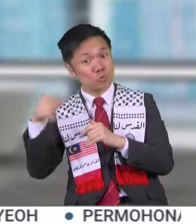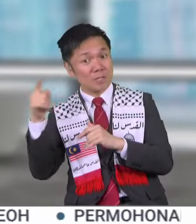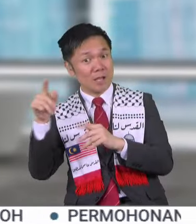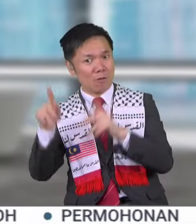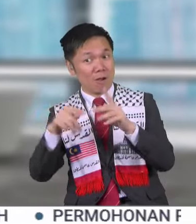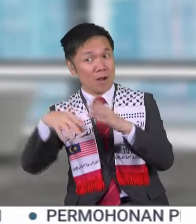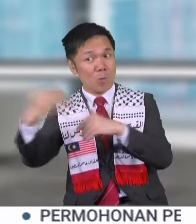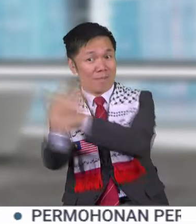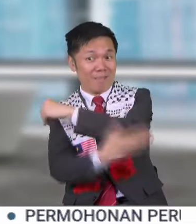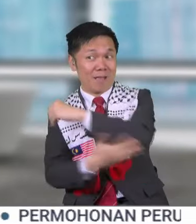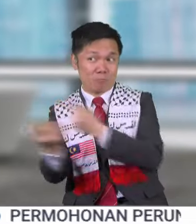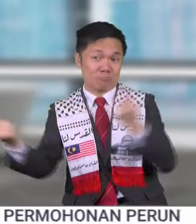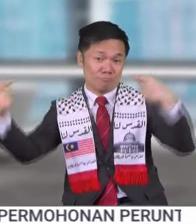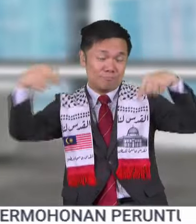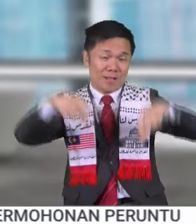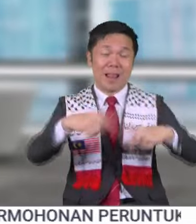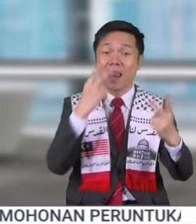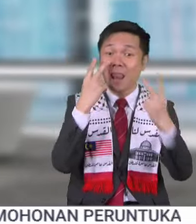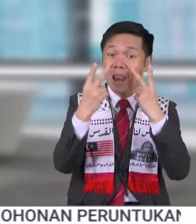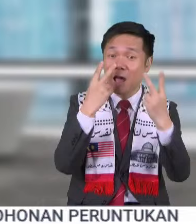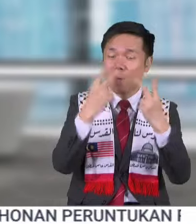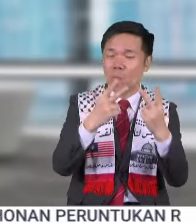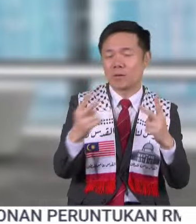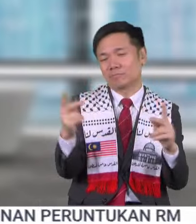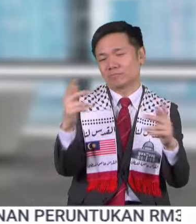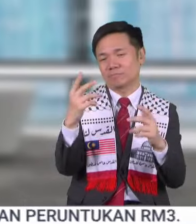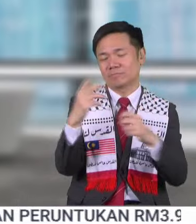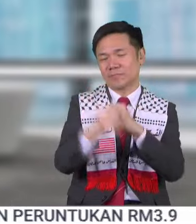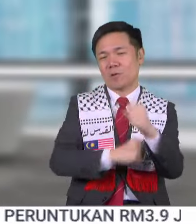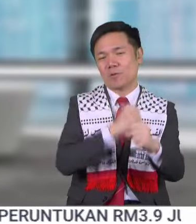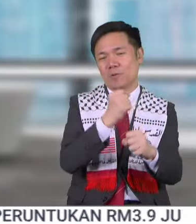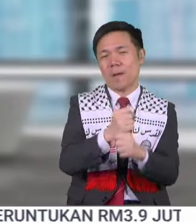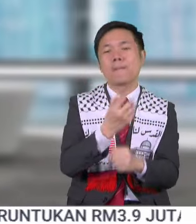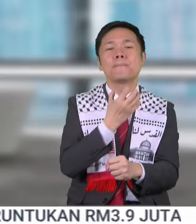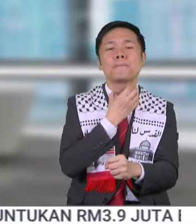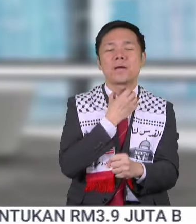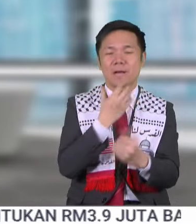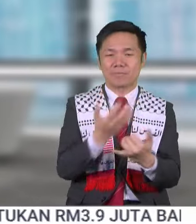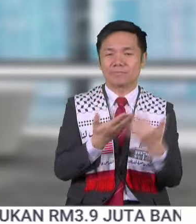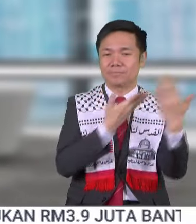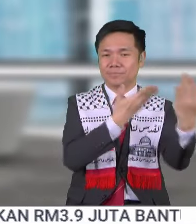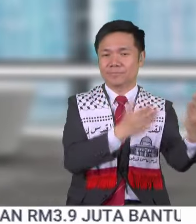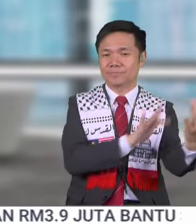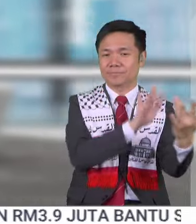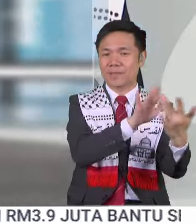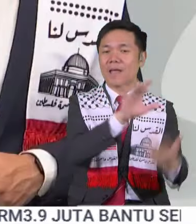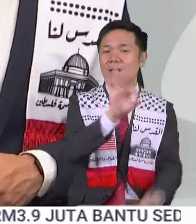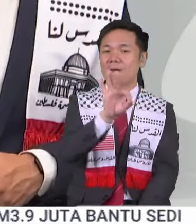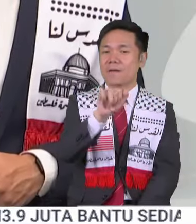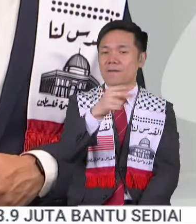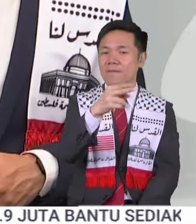perak 2024 perinciannya langsung bersama Fahmi Mohamad Nor dari perak silakan